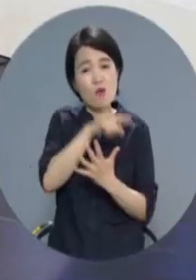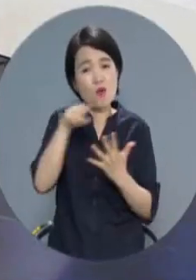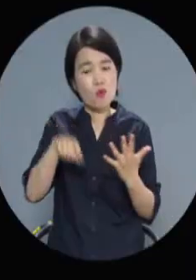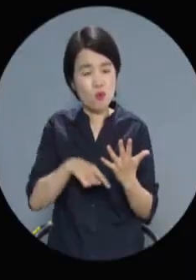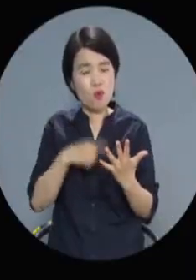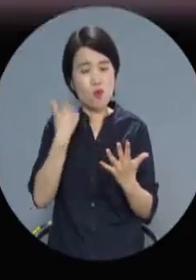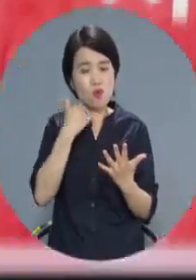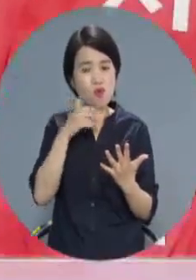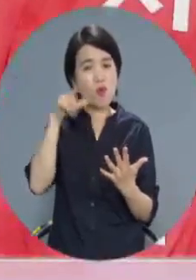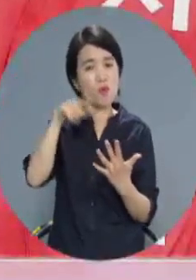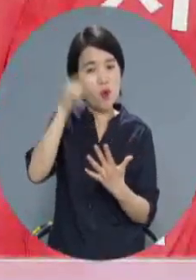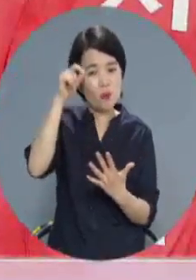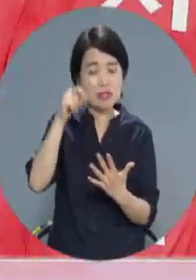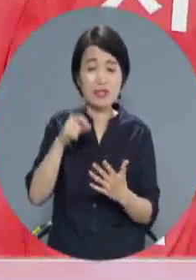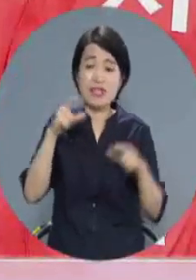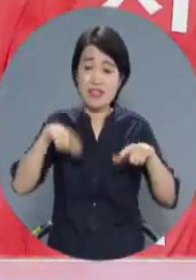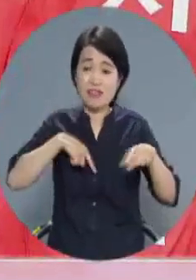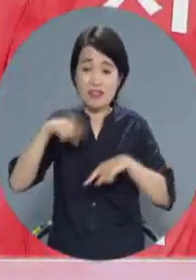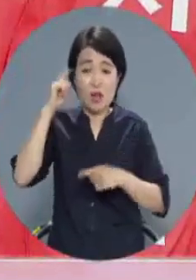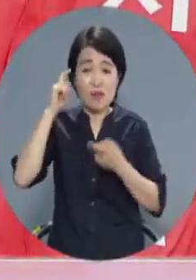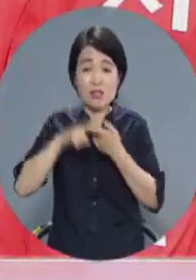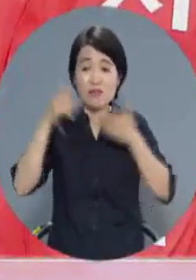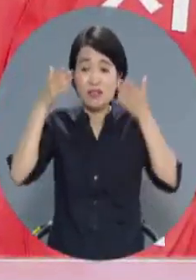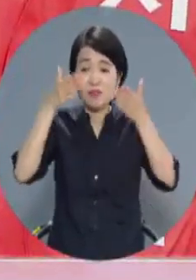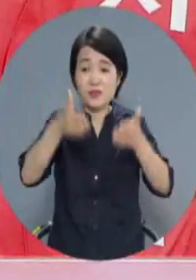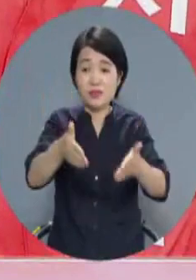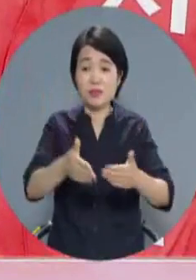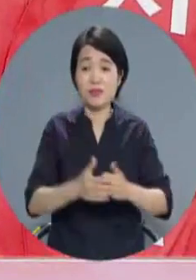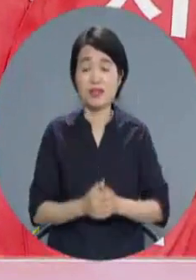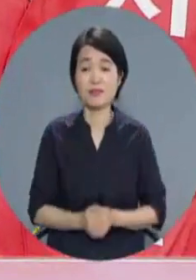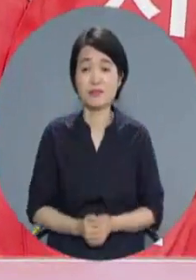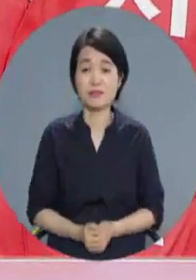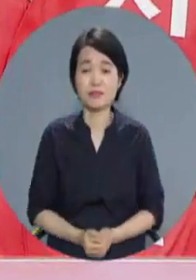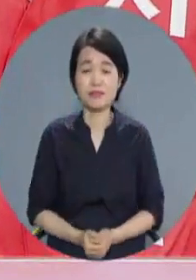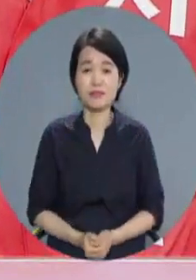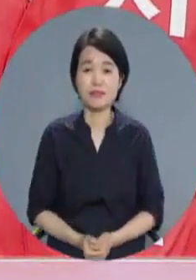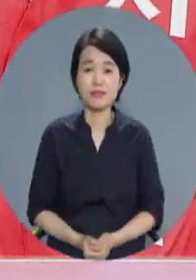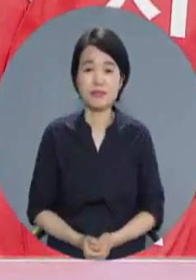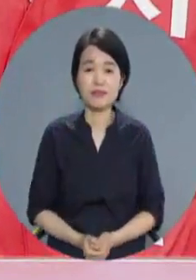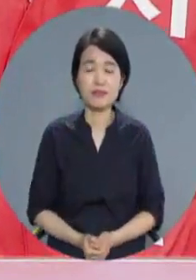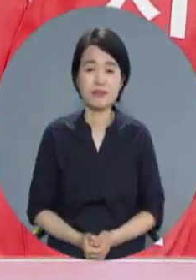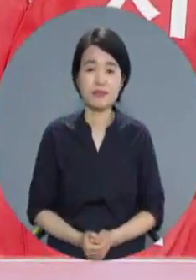향할지 지역 선거의 관심도 집중되고 있습니다. MBC 뉴스 김주희입니다.